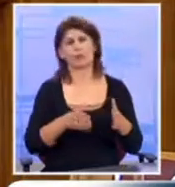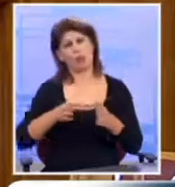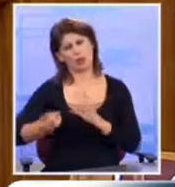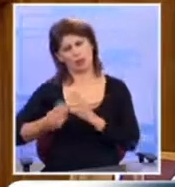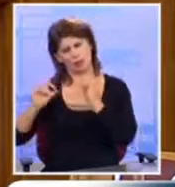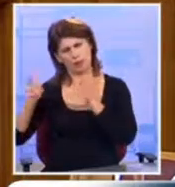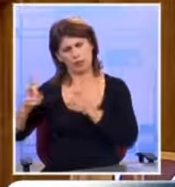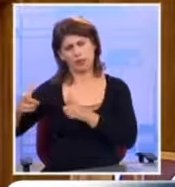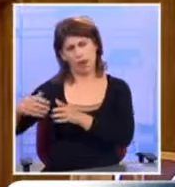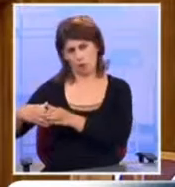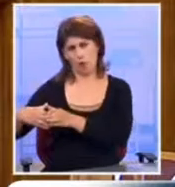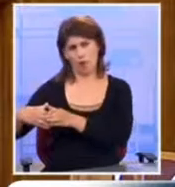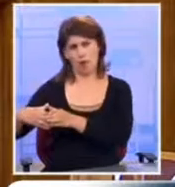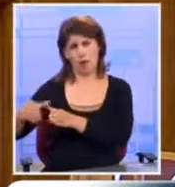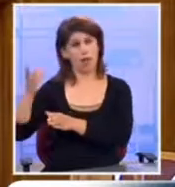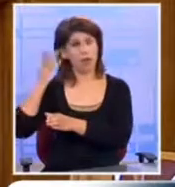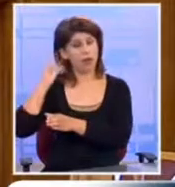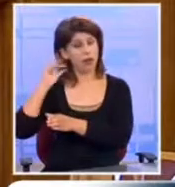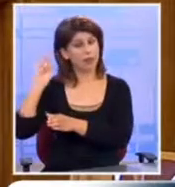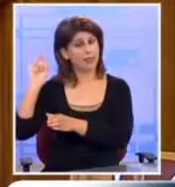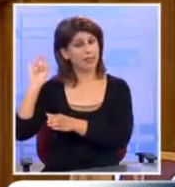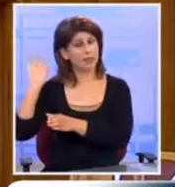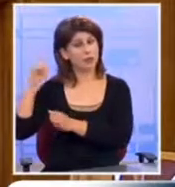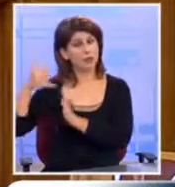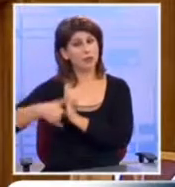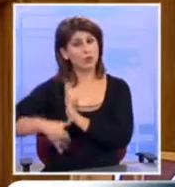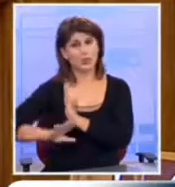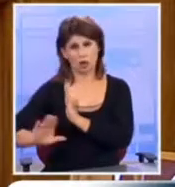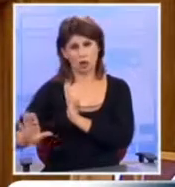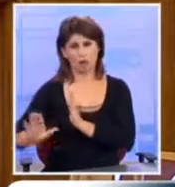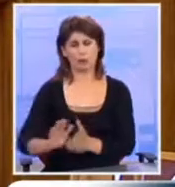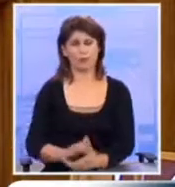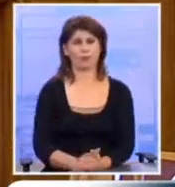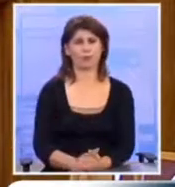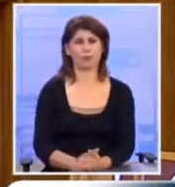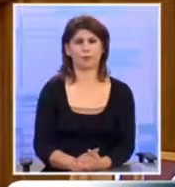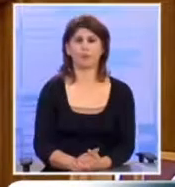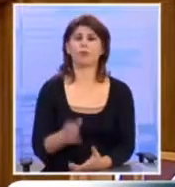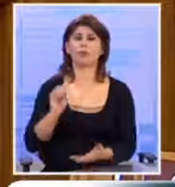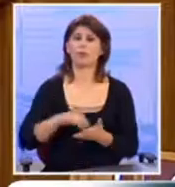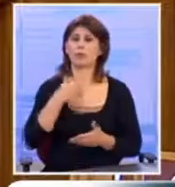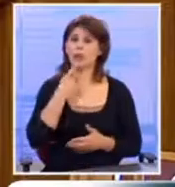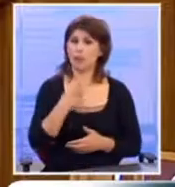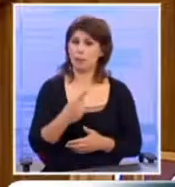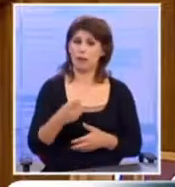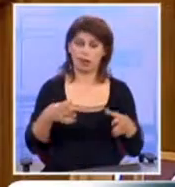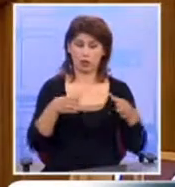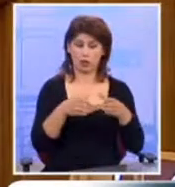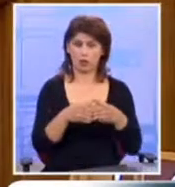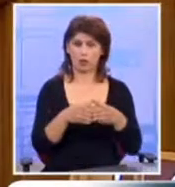αξιωματικής αντιπολίτευσης δεν ακούστηκε τίποτε το ουσιαστικό. Είπα επίσης ότι στην